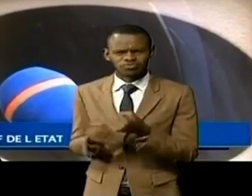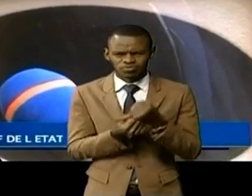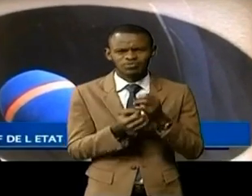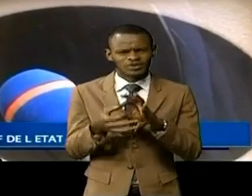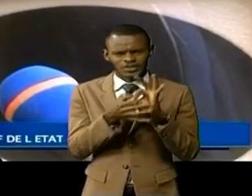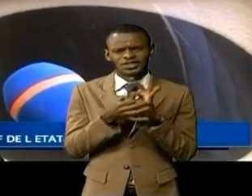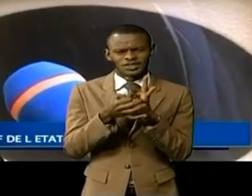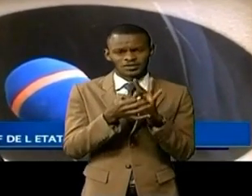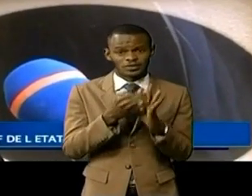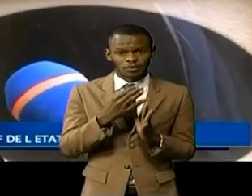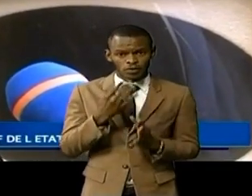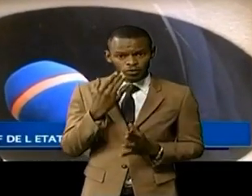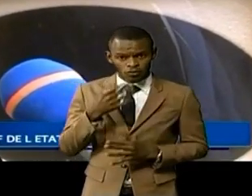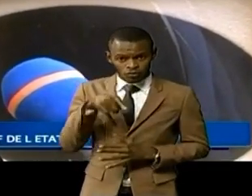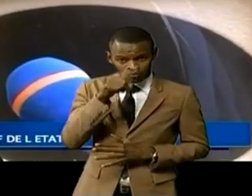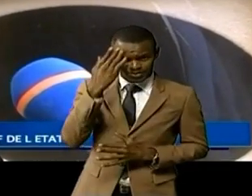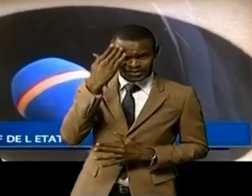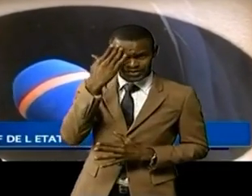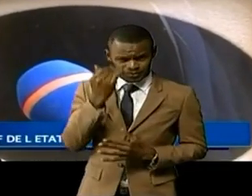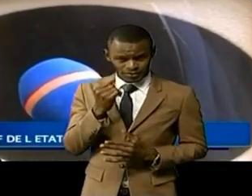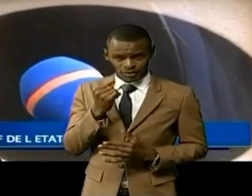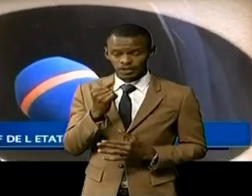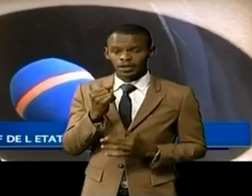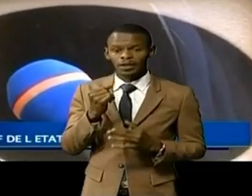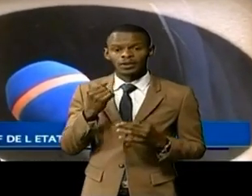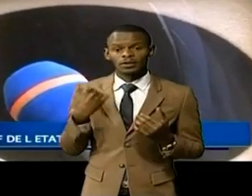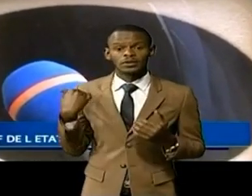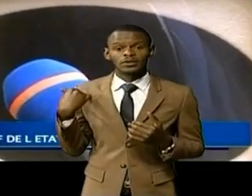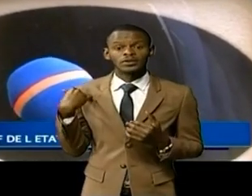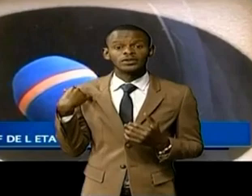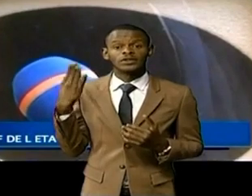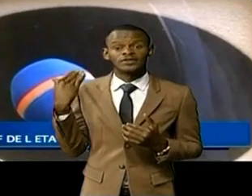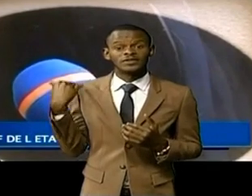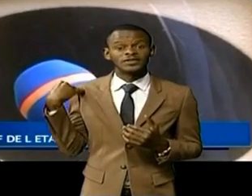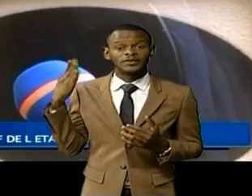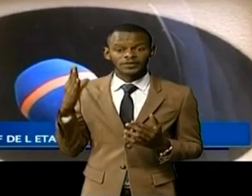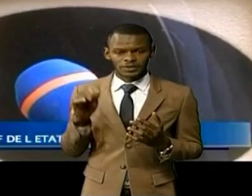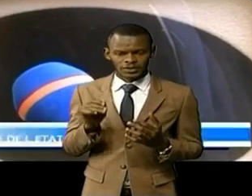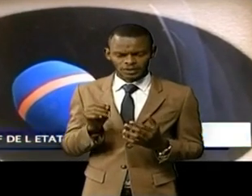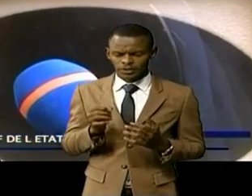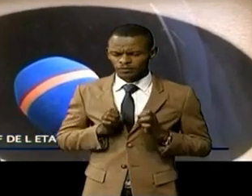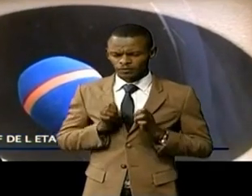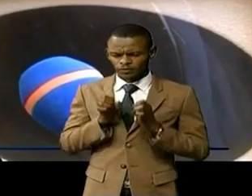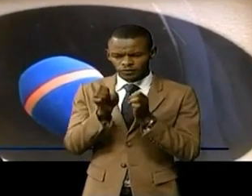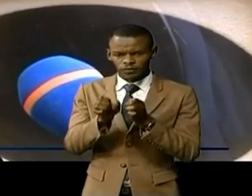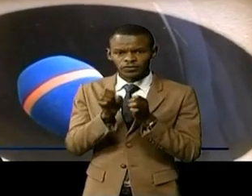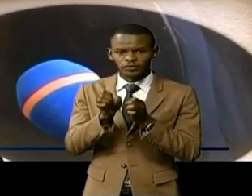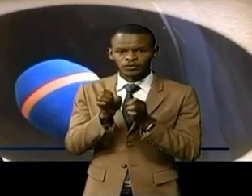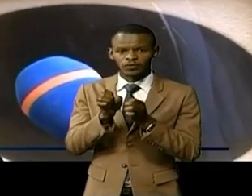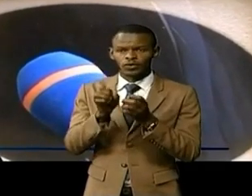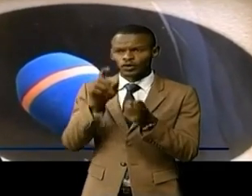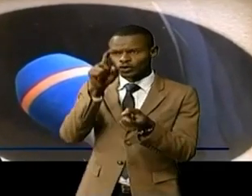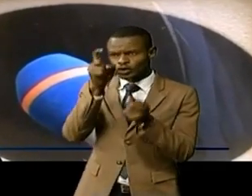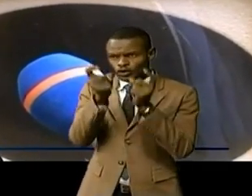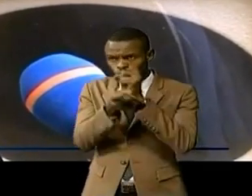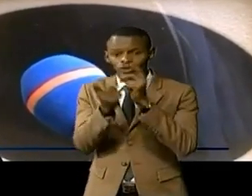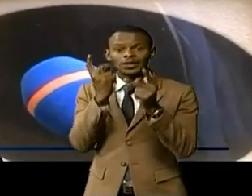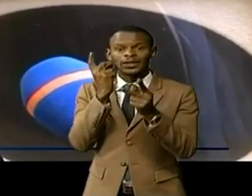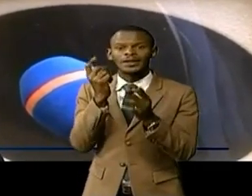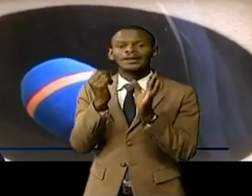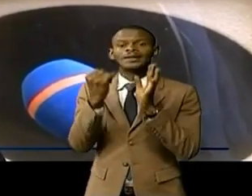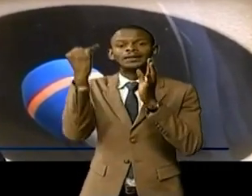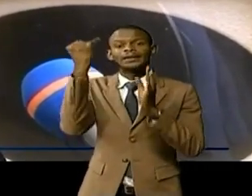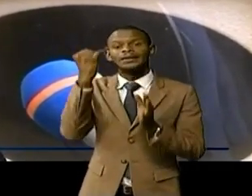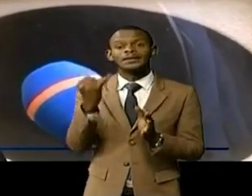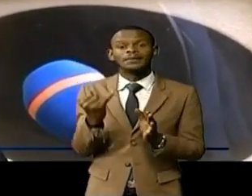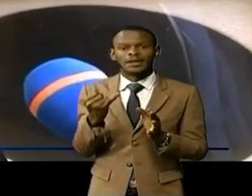train de remettre notre image partout dans le monde à niveau. Et je pense